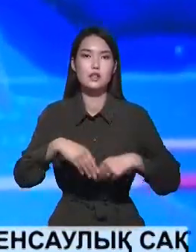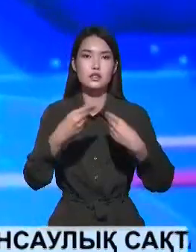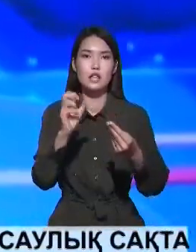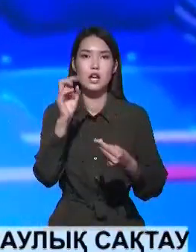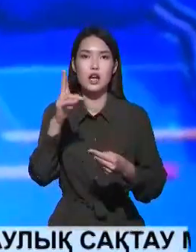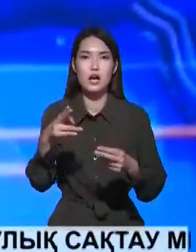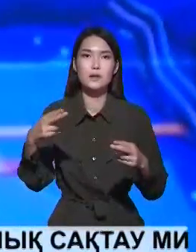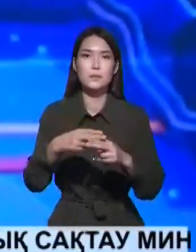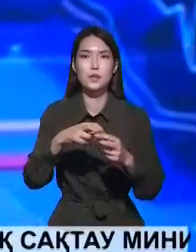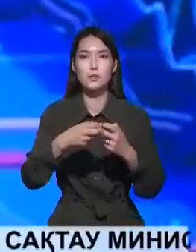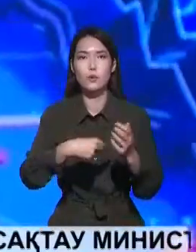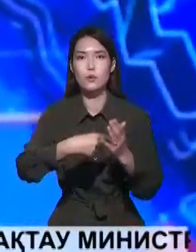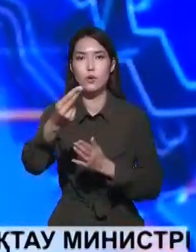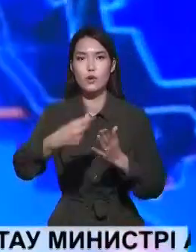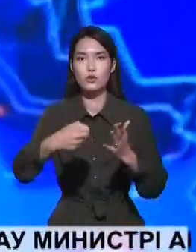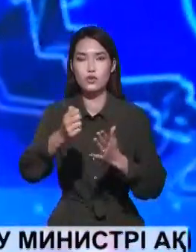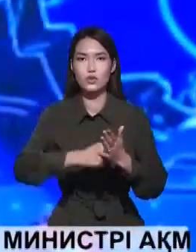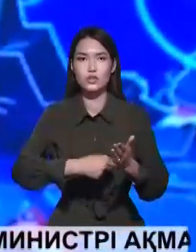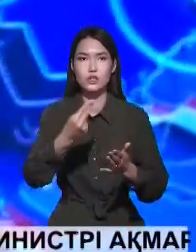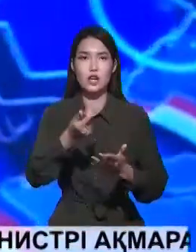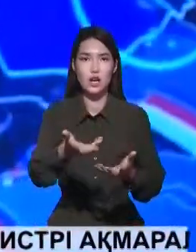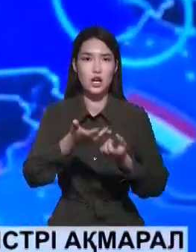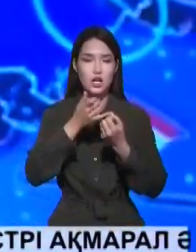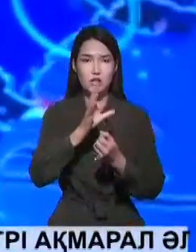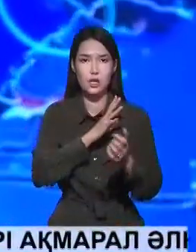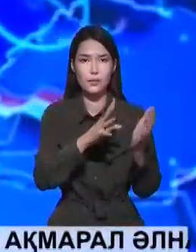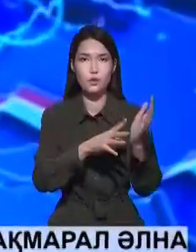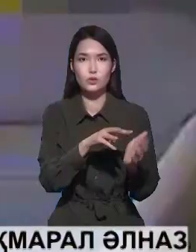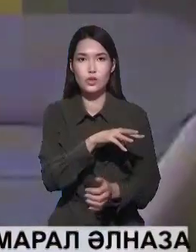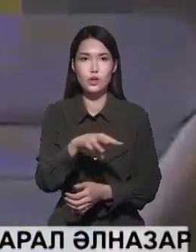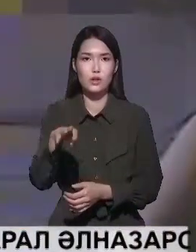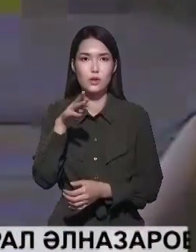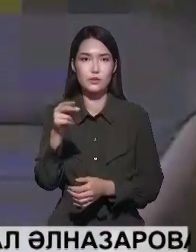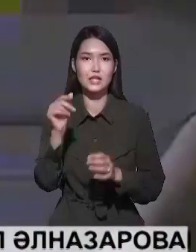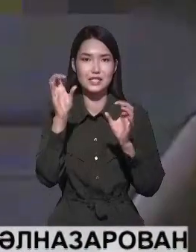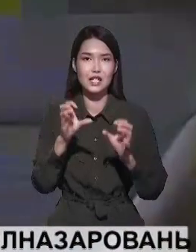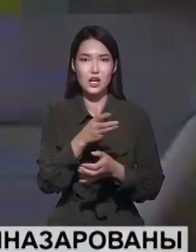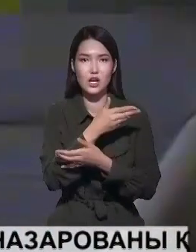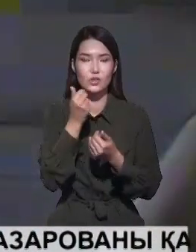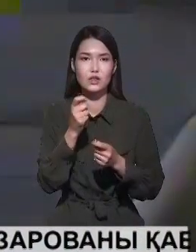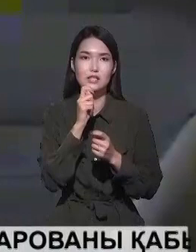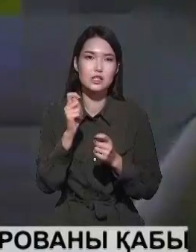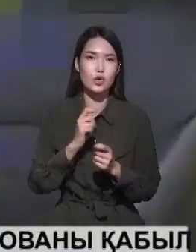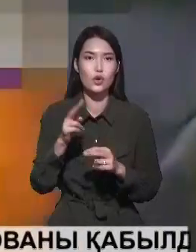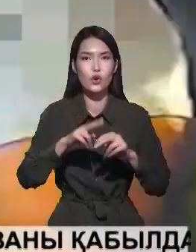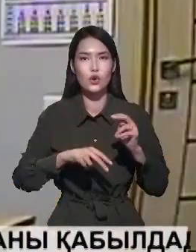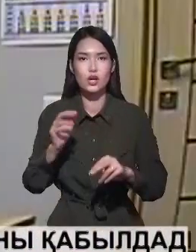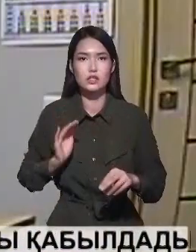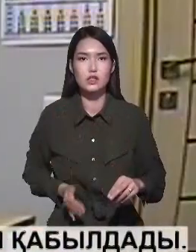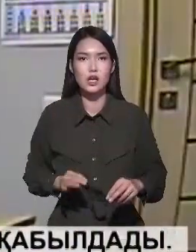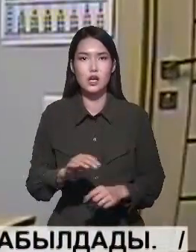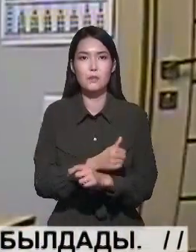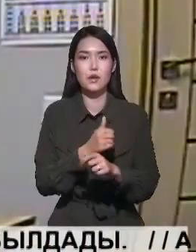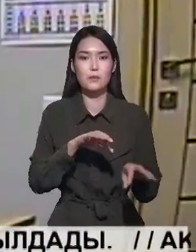актілеріне кедергісіз қол қойған үшін қомақты ақша алған. 9 миллион теңге мөлшерінде заңсыз сияқыны құрылыс компаниясы